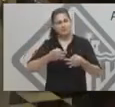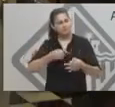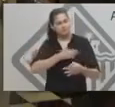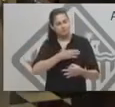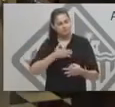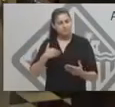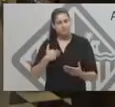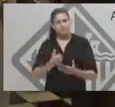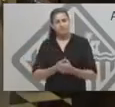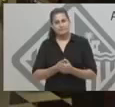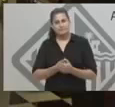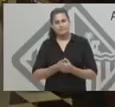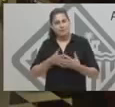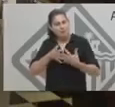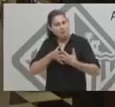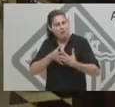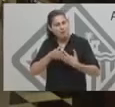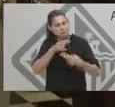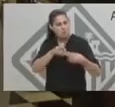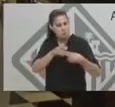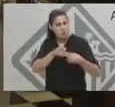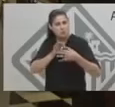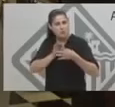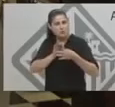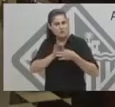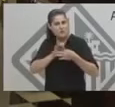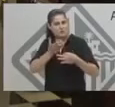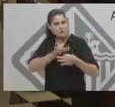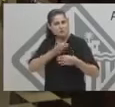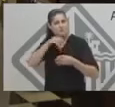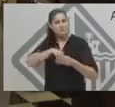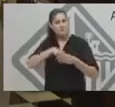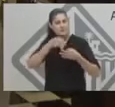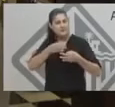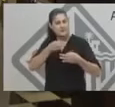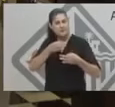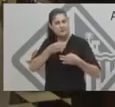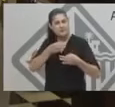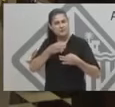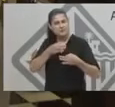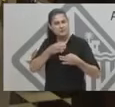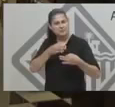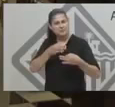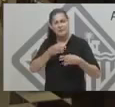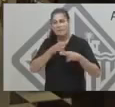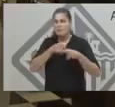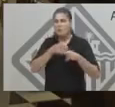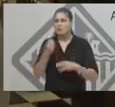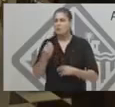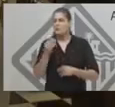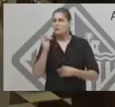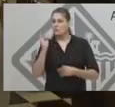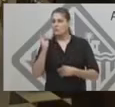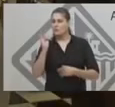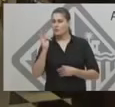procuraré que la batalla política d'aquest Ajuntament sempre estigui marcada per alta política i que deixem de